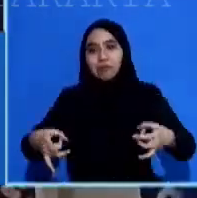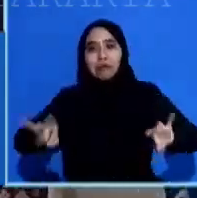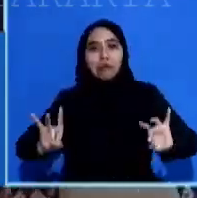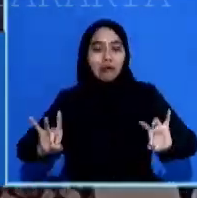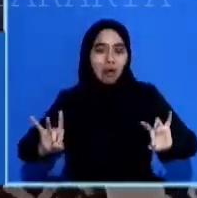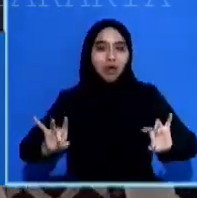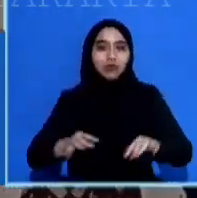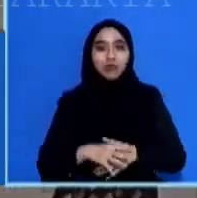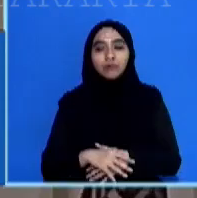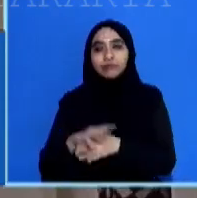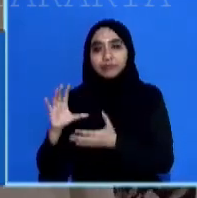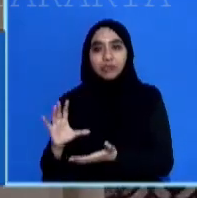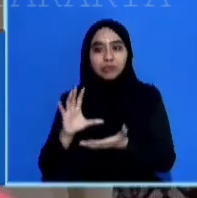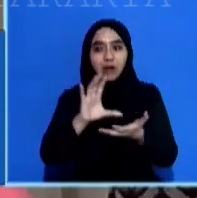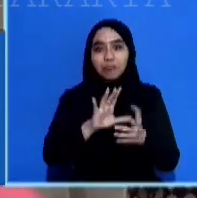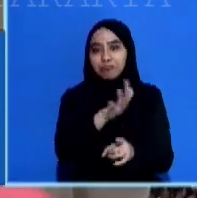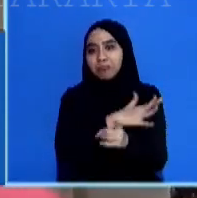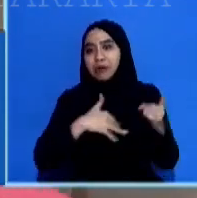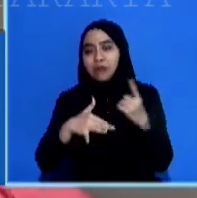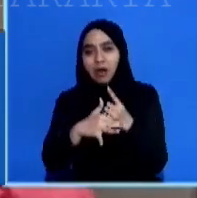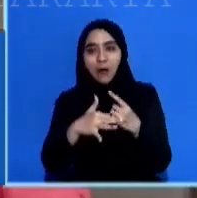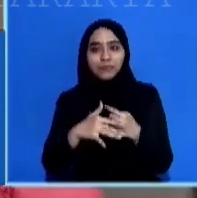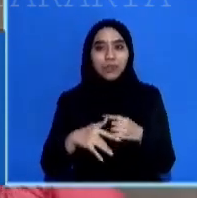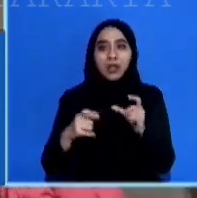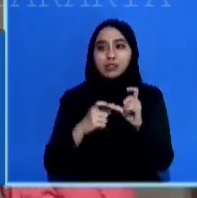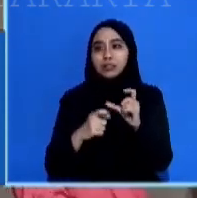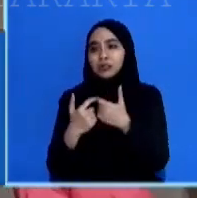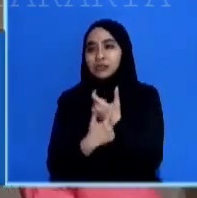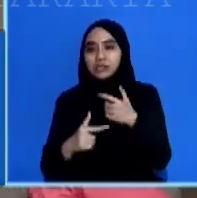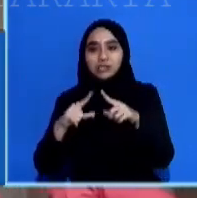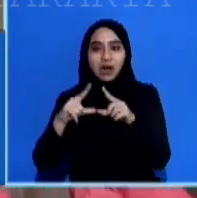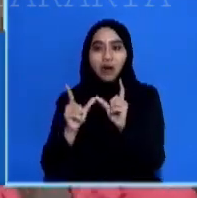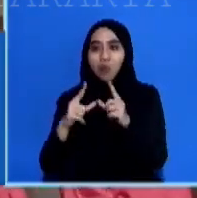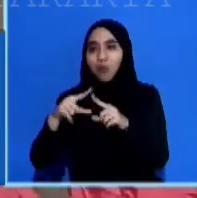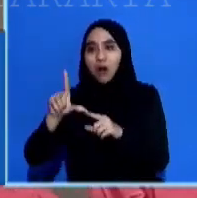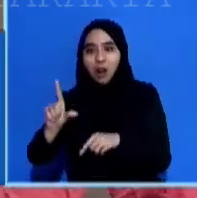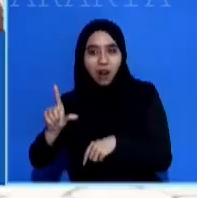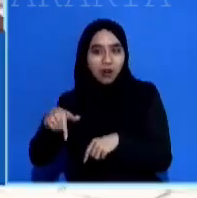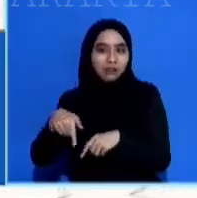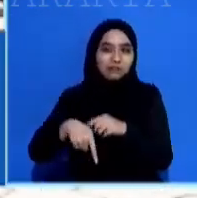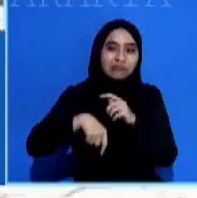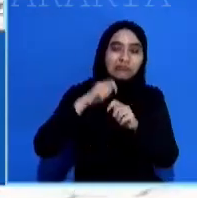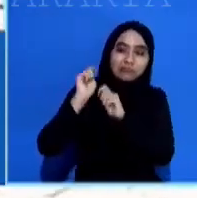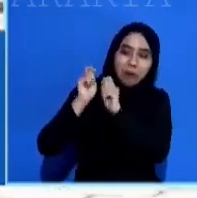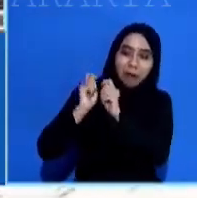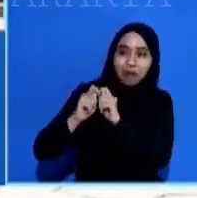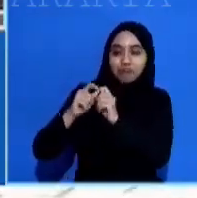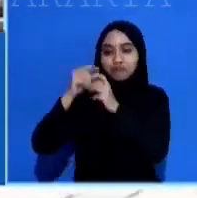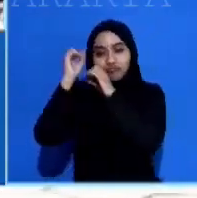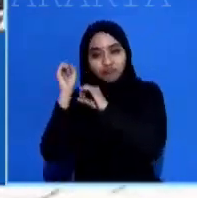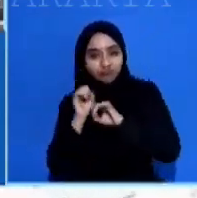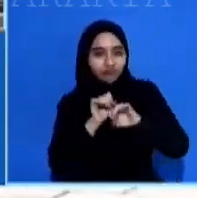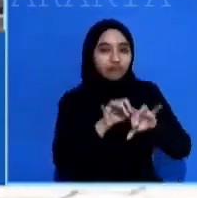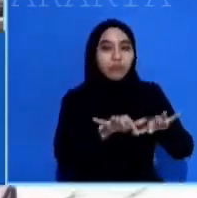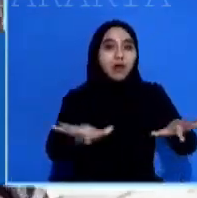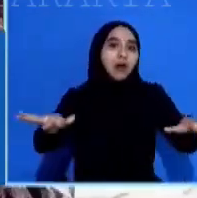sedangkan makna garabek sawyawal merupakan wujud syukur datangnya Idul Fitri yang diwujudkan memberi rezeki kepada masyarakat melalui